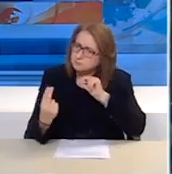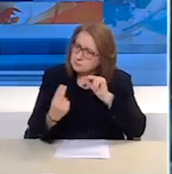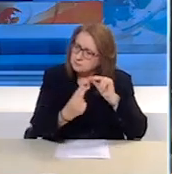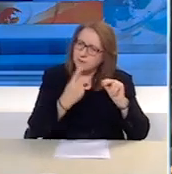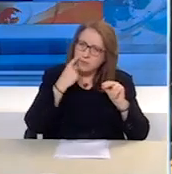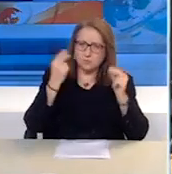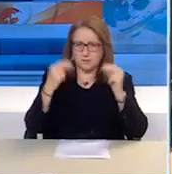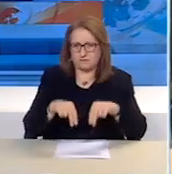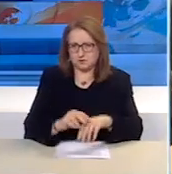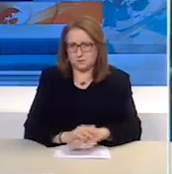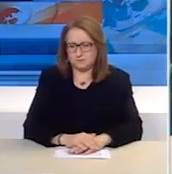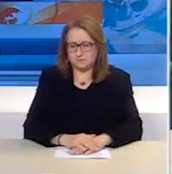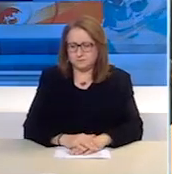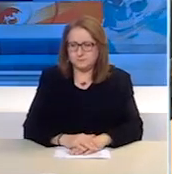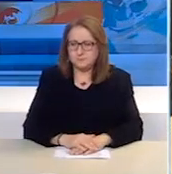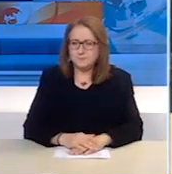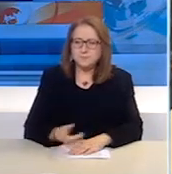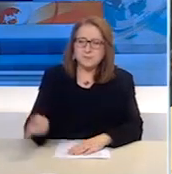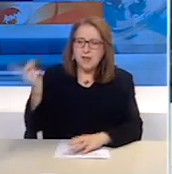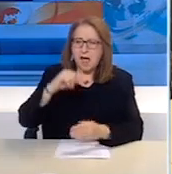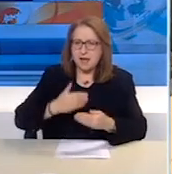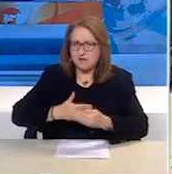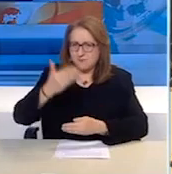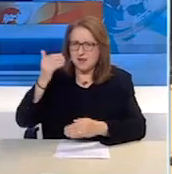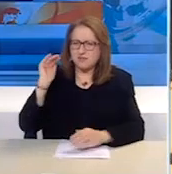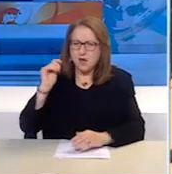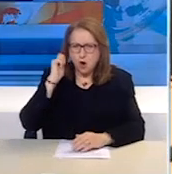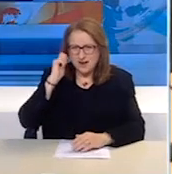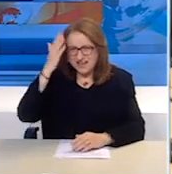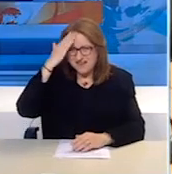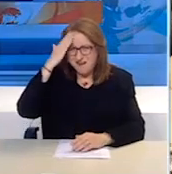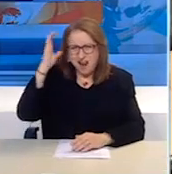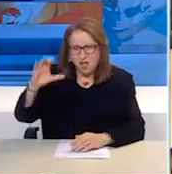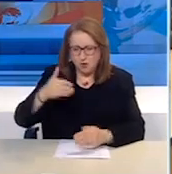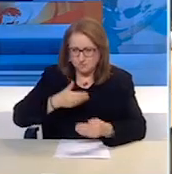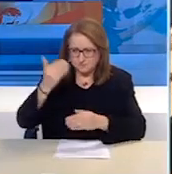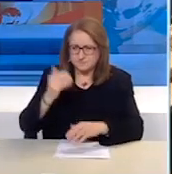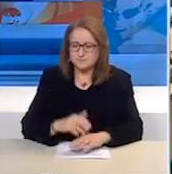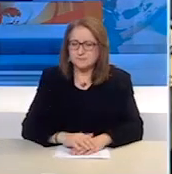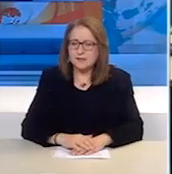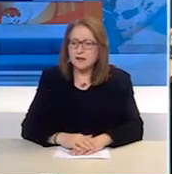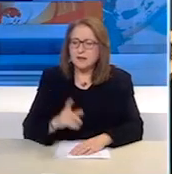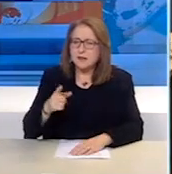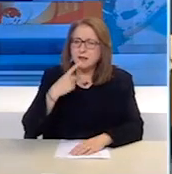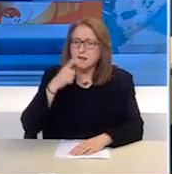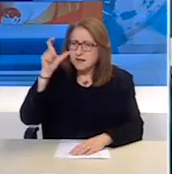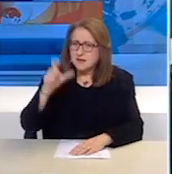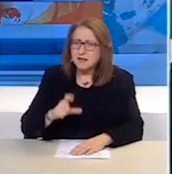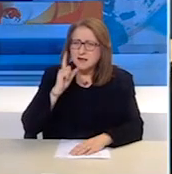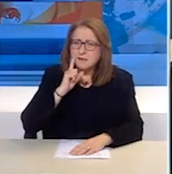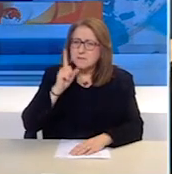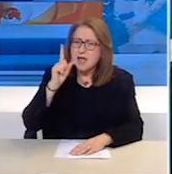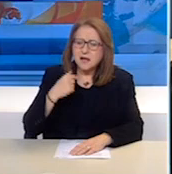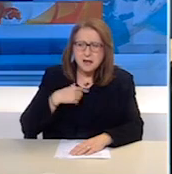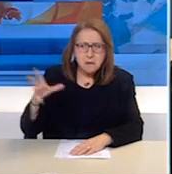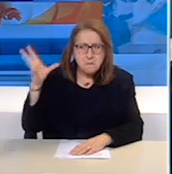Κυρία Κουρλεπίνη από την εφημερίδα Κεφάλαιο και το capital.gr. Κυρία Τσιόδρα, τι έχει γίνει με την ασθενή που φέρεται να νόσησε για δεύτερη